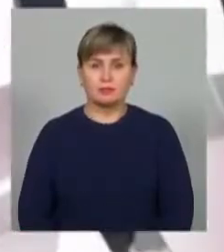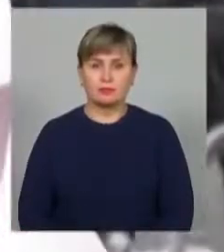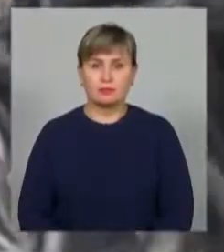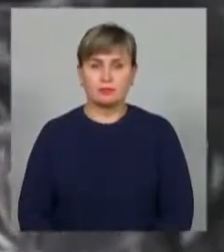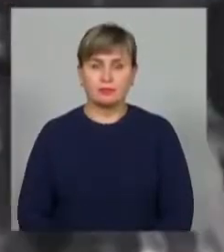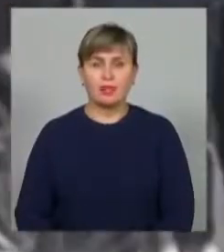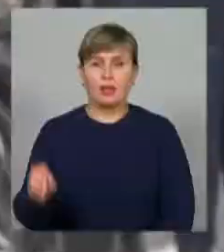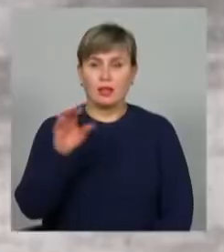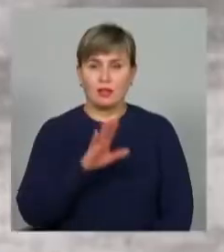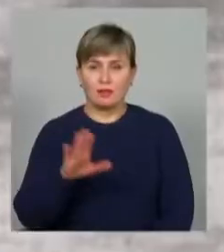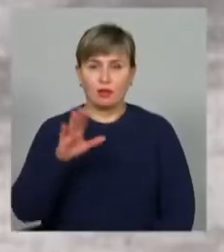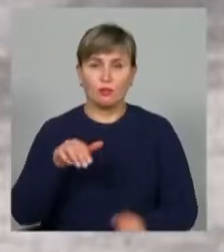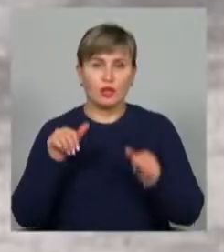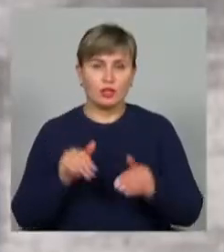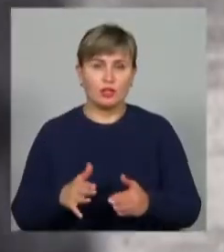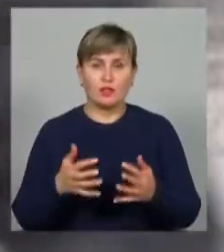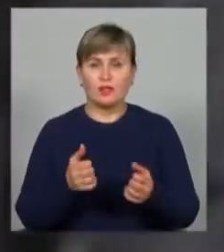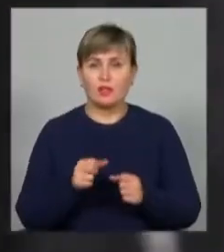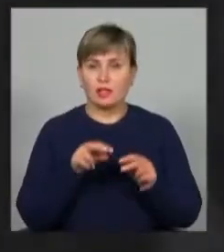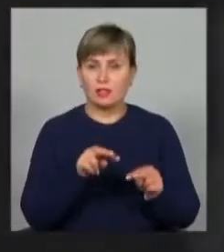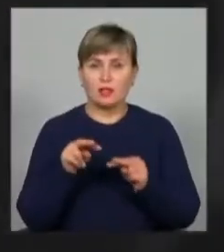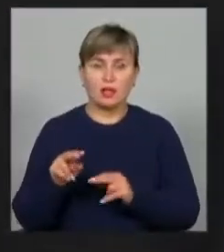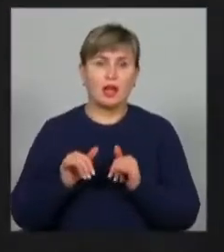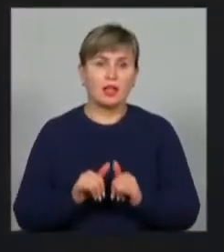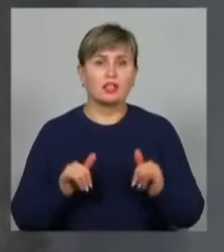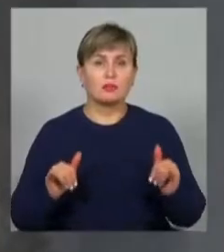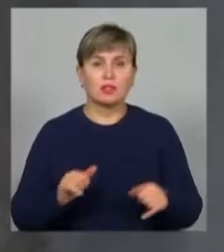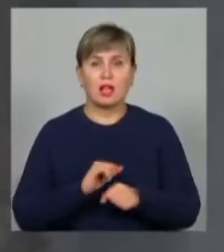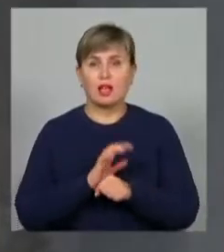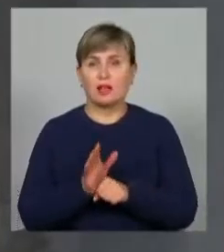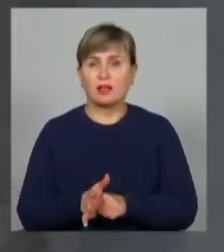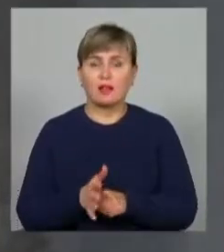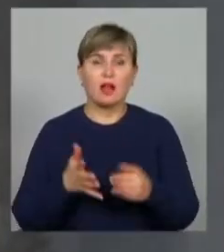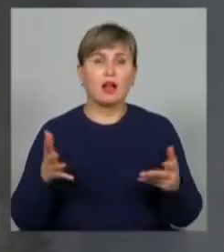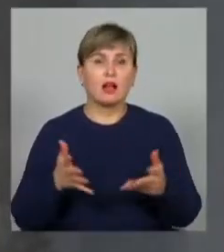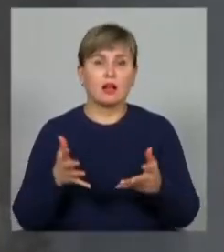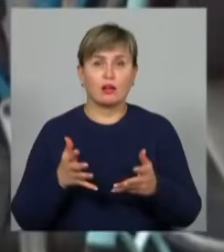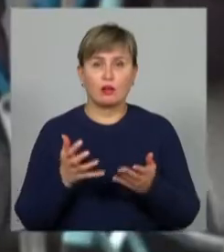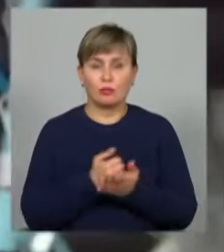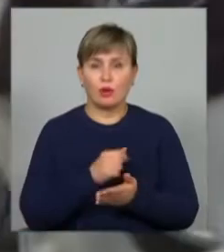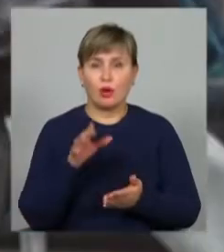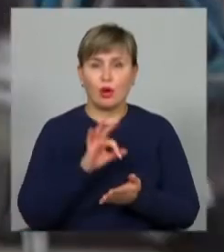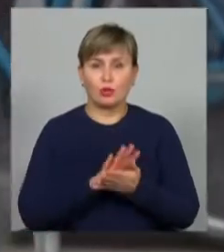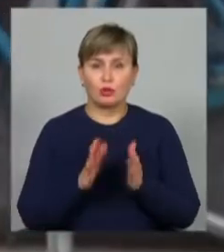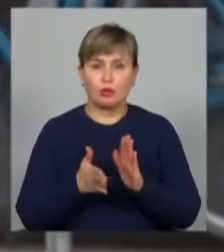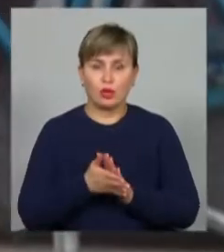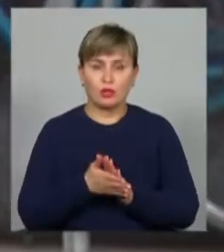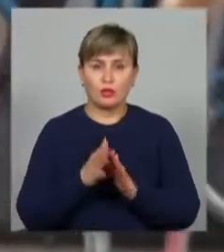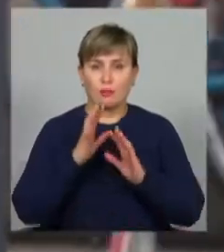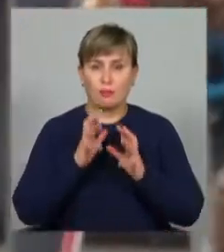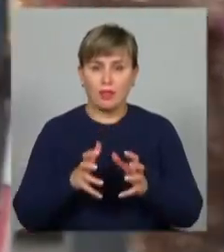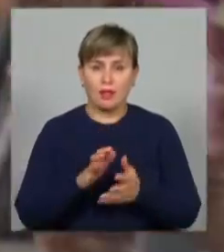В Европе полны решимости взять под контроль распространение коронавируса. Каким образом? Об эпидситуации в стране и в мире